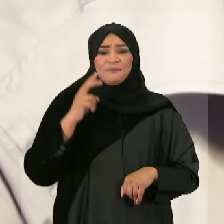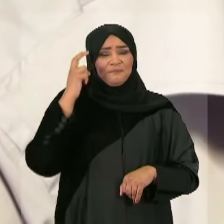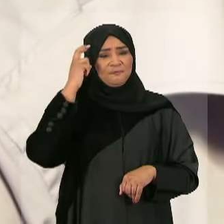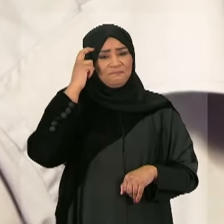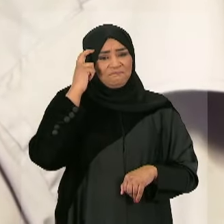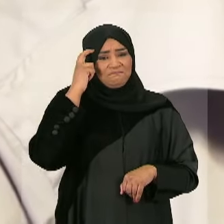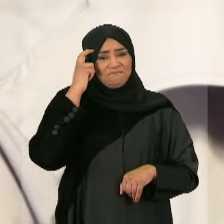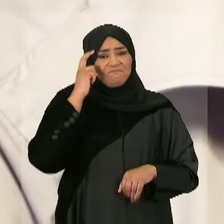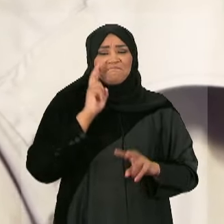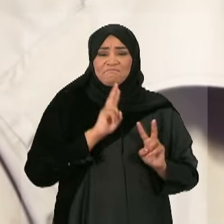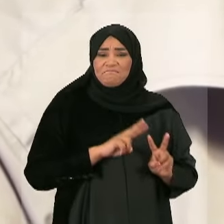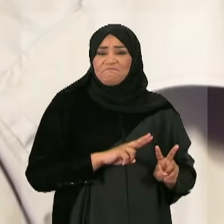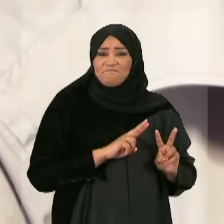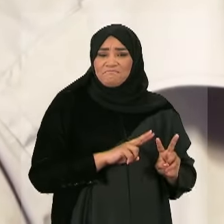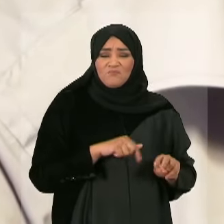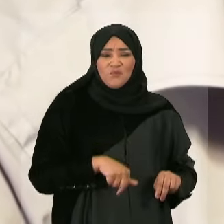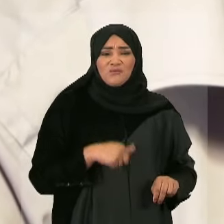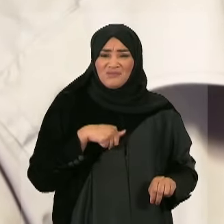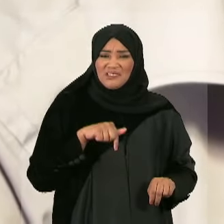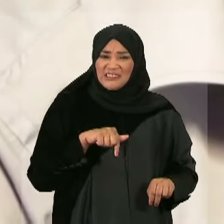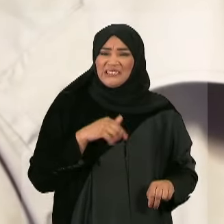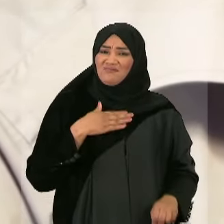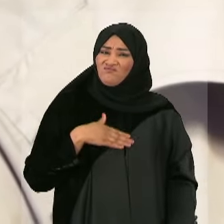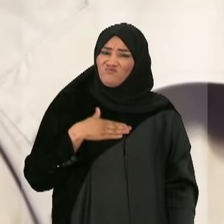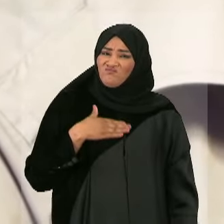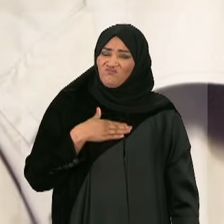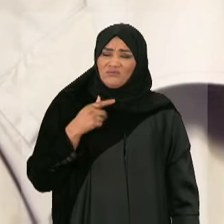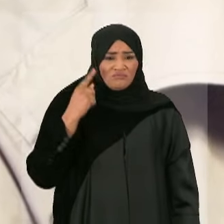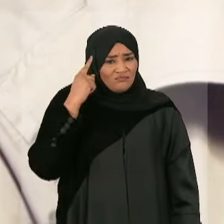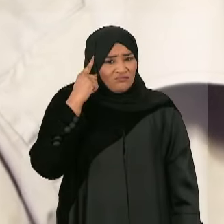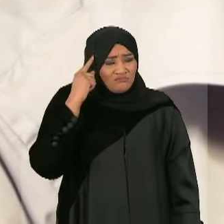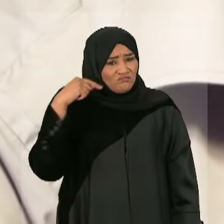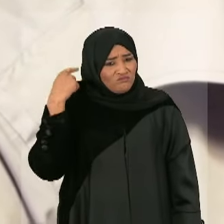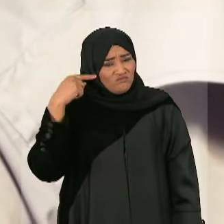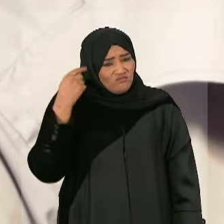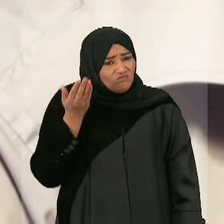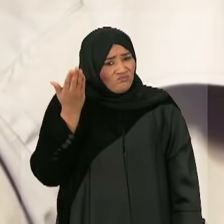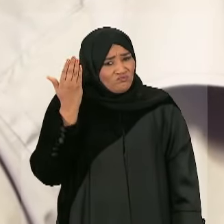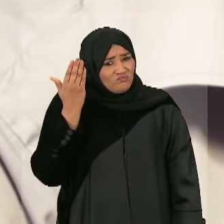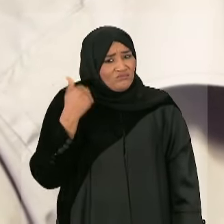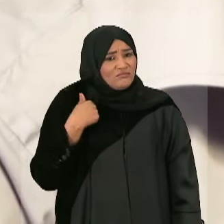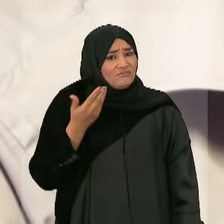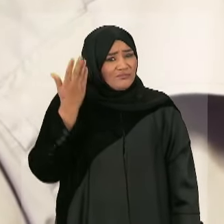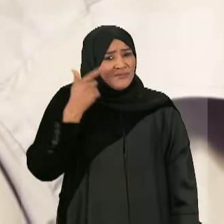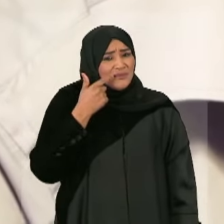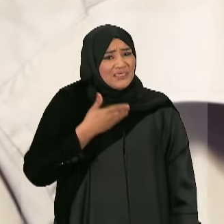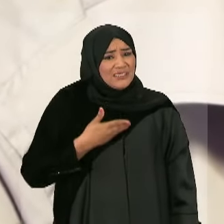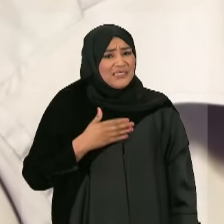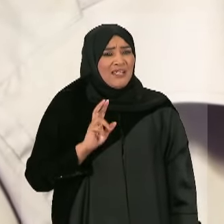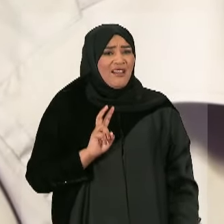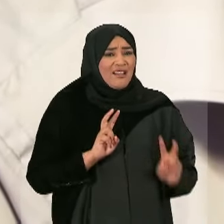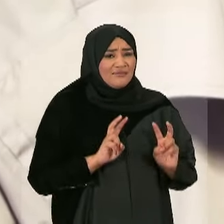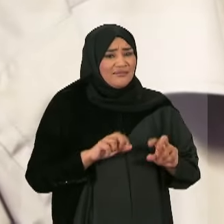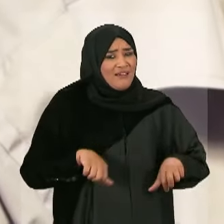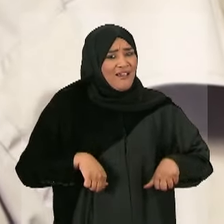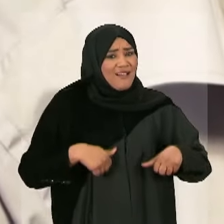بأغلب الأحيان بشعر لحديت هاي اللحظة، أنا بتمر علي لحظات وكأني بعدني بهذاك السن وعايش بصفوري.